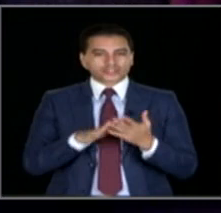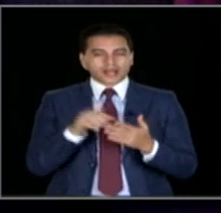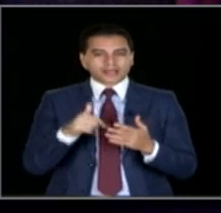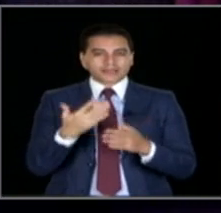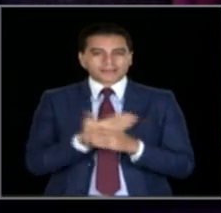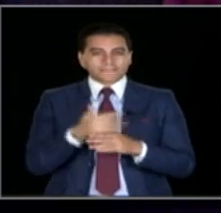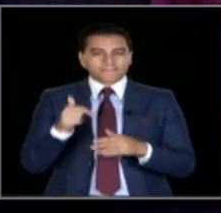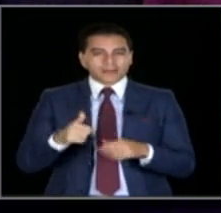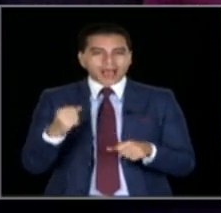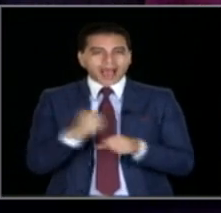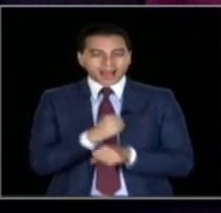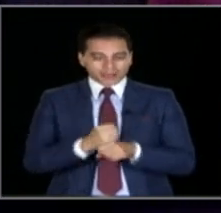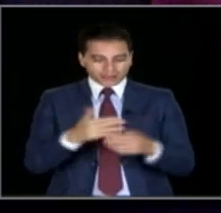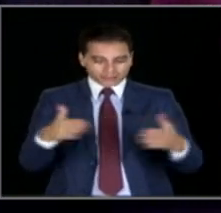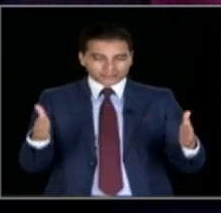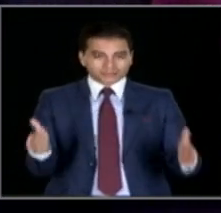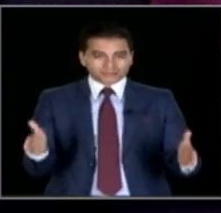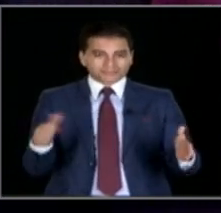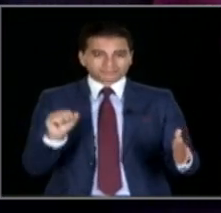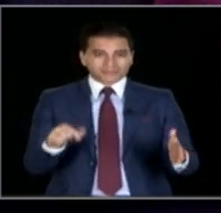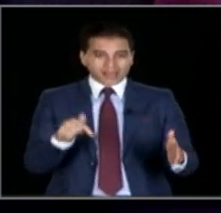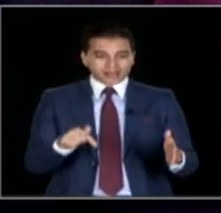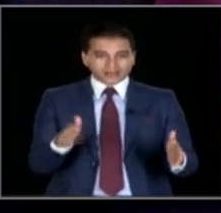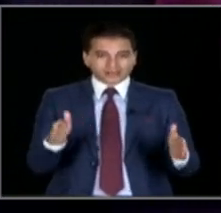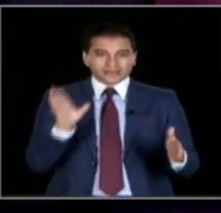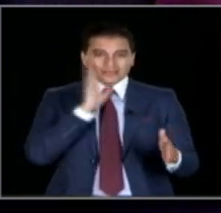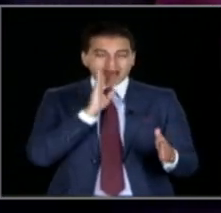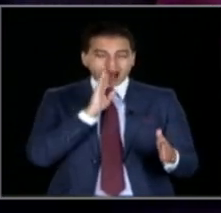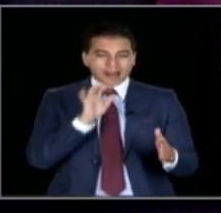بتاعة البرايل اللي بتستخدم في البرايل بقت غالية جدا،